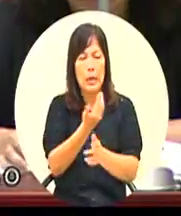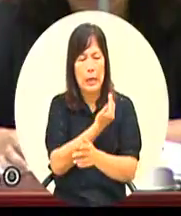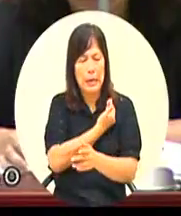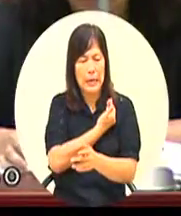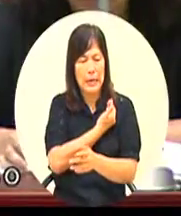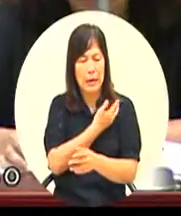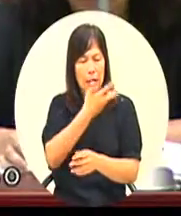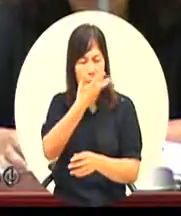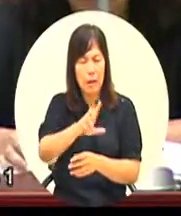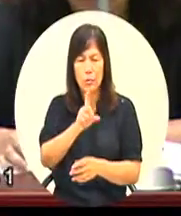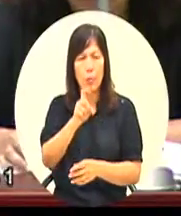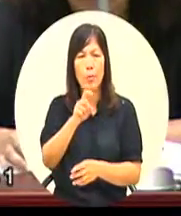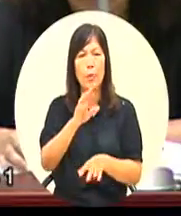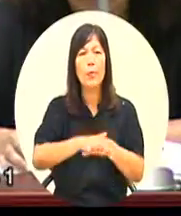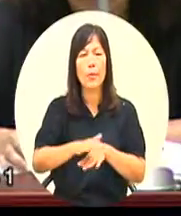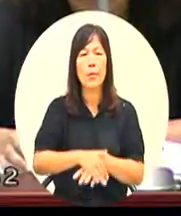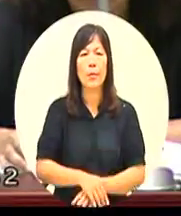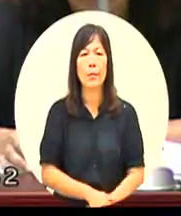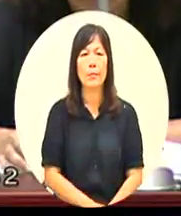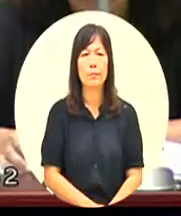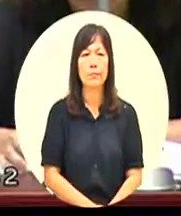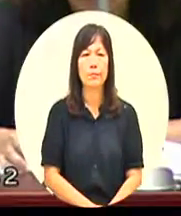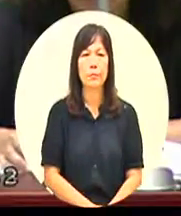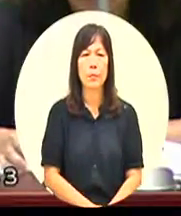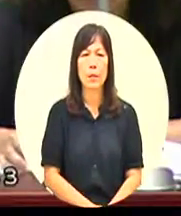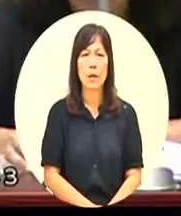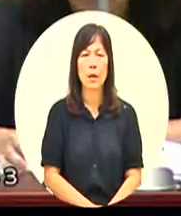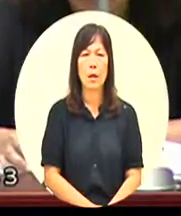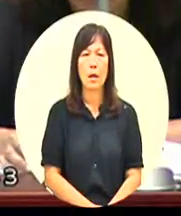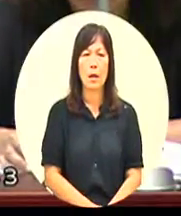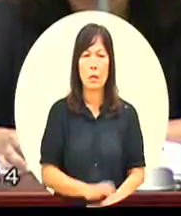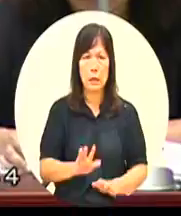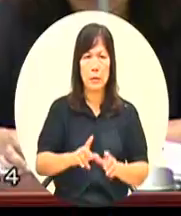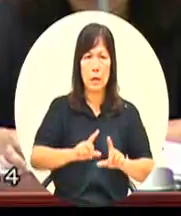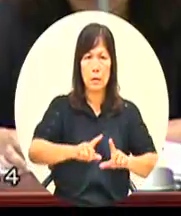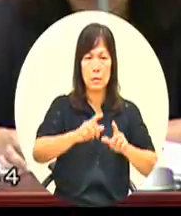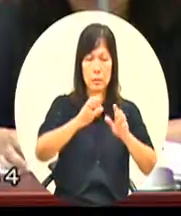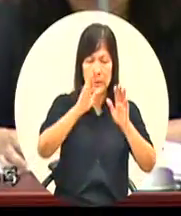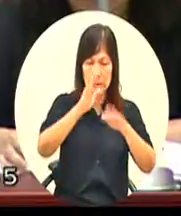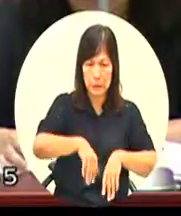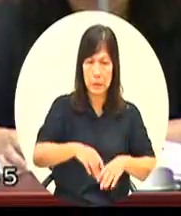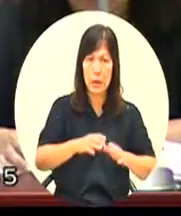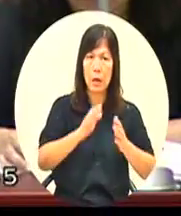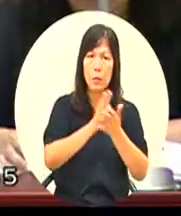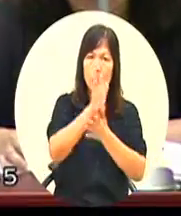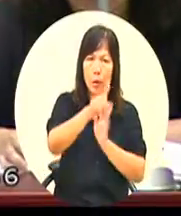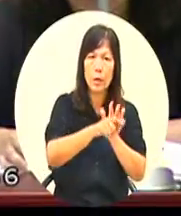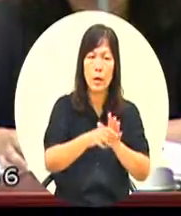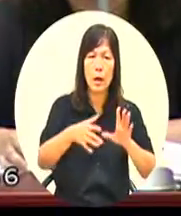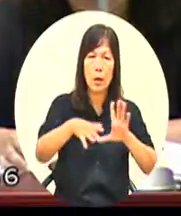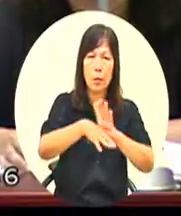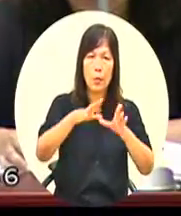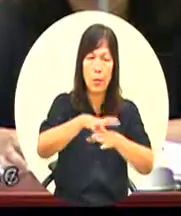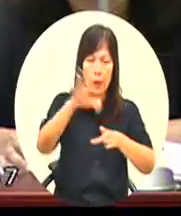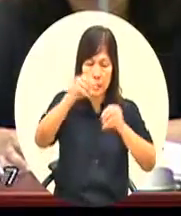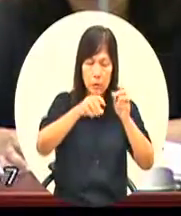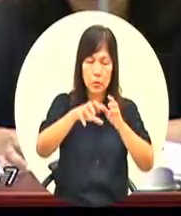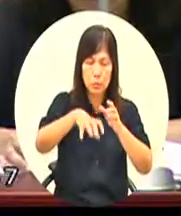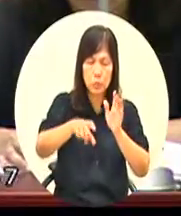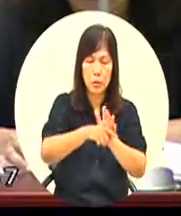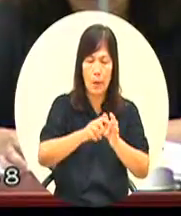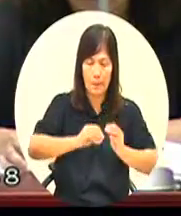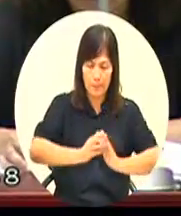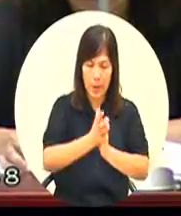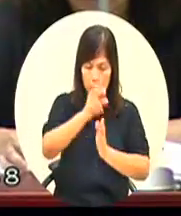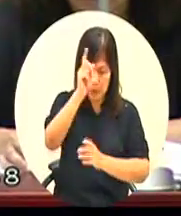啦。那这次我们东城门塌陷之后，其实文资局马上就下来看了，